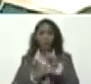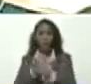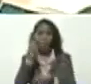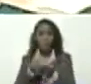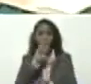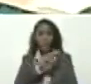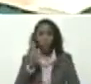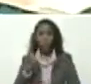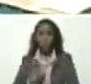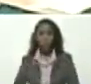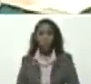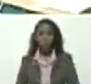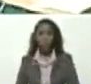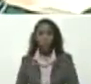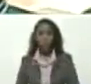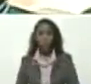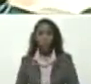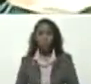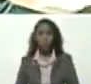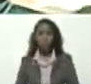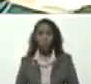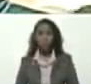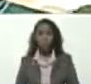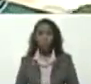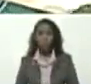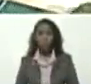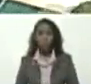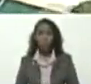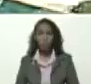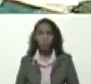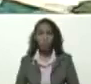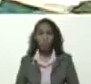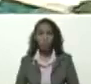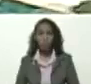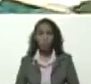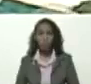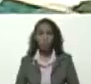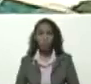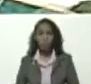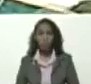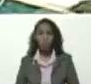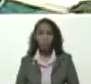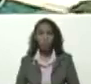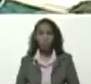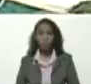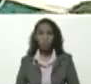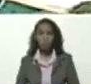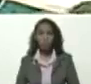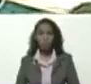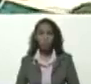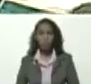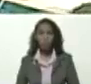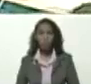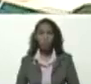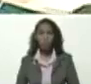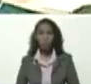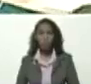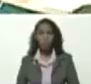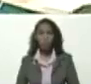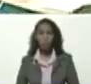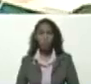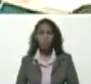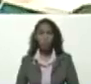qua hội chợ sách lần này thì chúng ta có thể thấy là Việt Nam và Venezuela có những điểm rất là chung. Chúng ta cùng yêu hòa bình, cùng yêu văn học, cùng mong